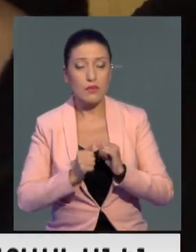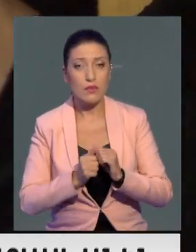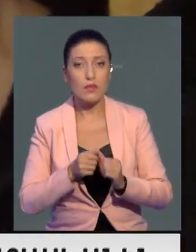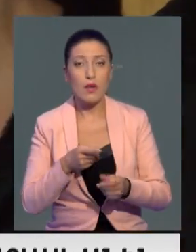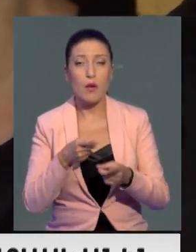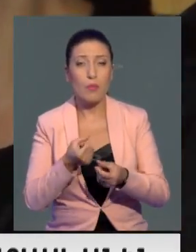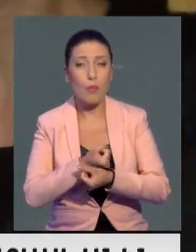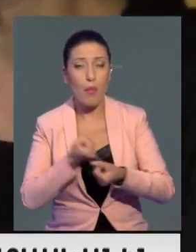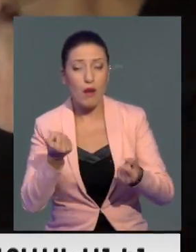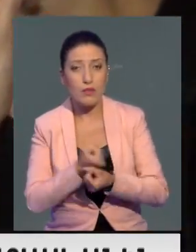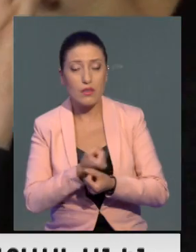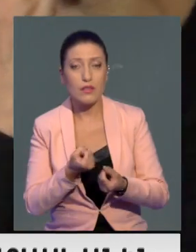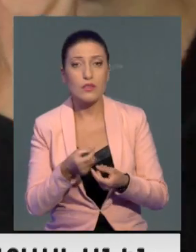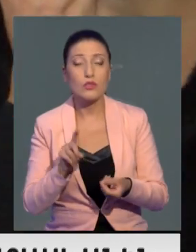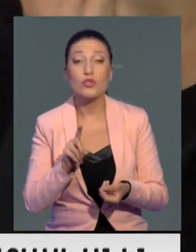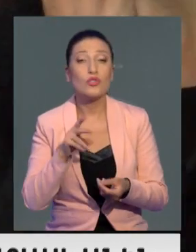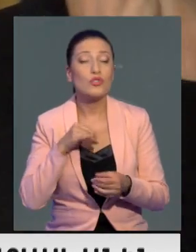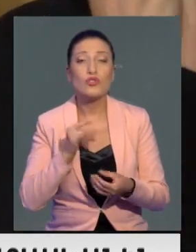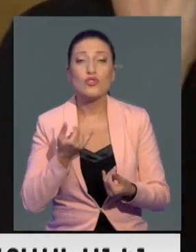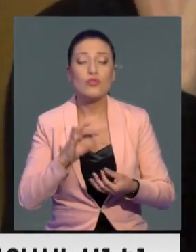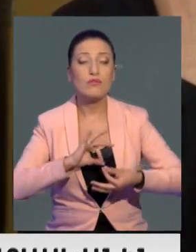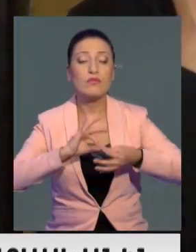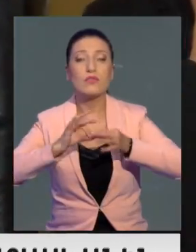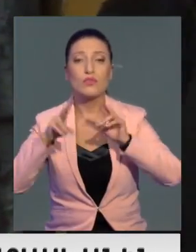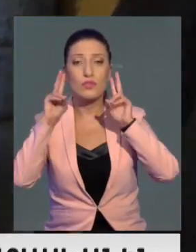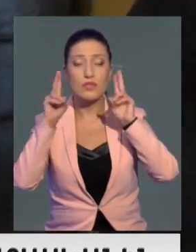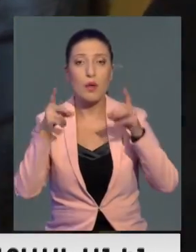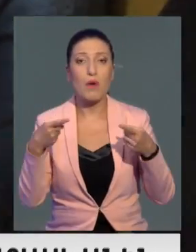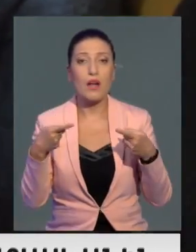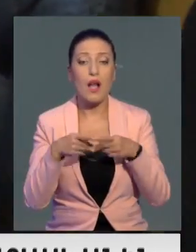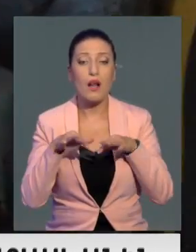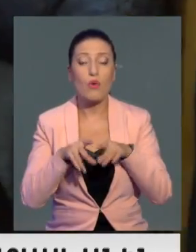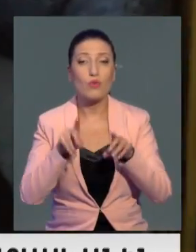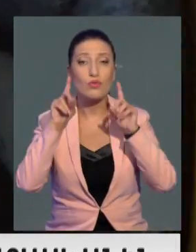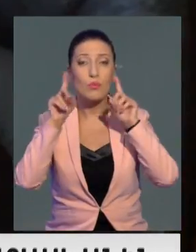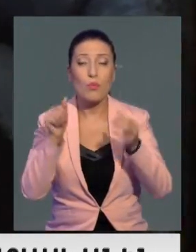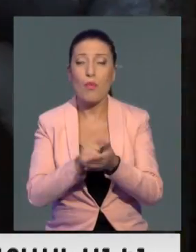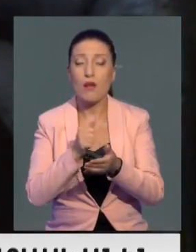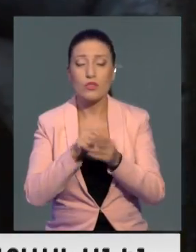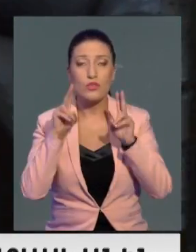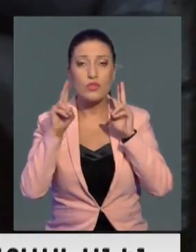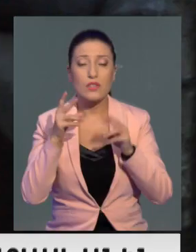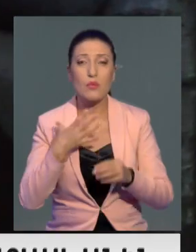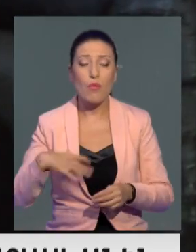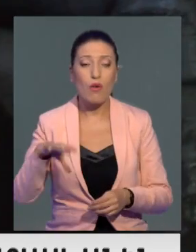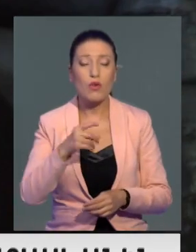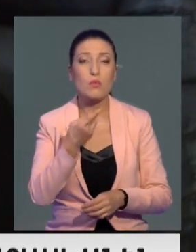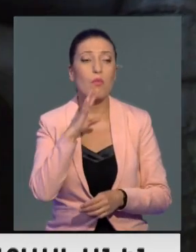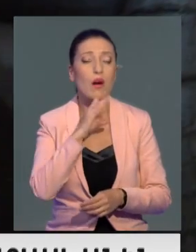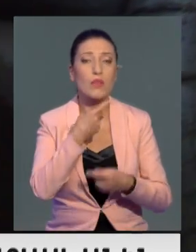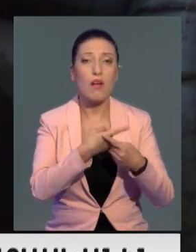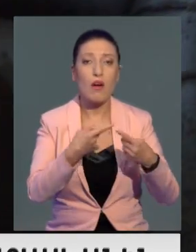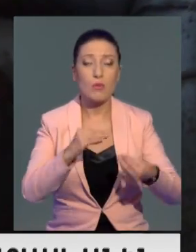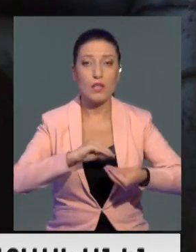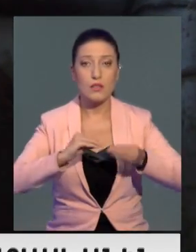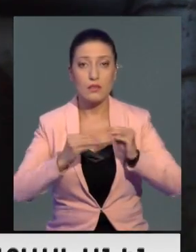վերցրես պայթեց, արդյոք չեմ մանդրանում քրեական գործերով, ամեն մեկս մի վշտով բալեկին կորցրել ենք,